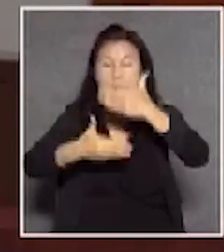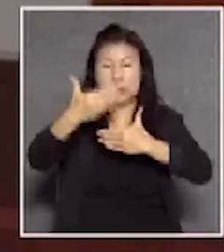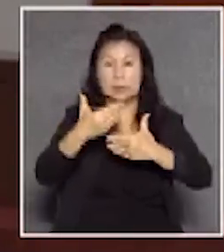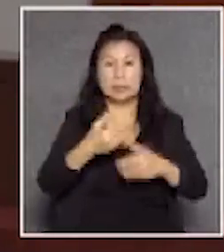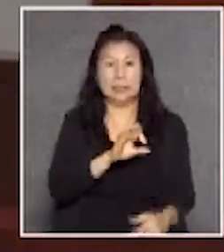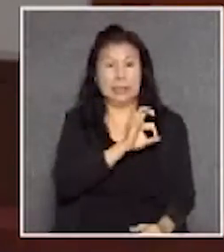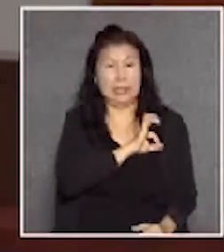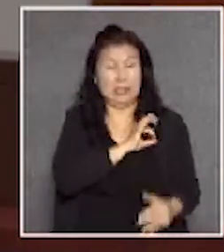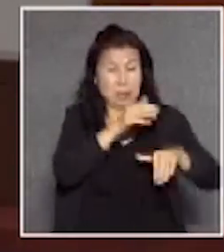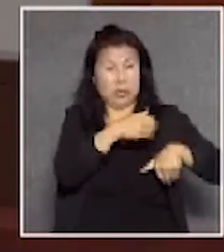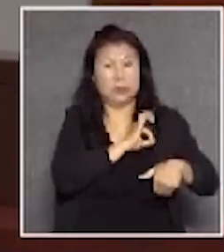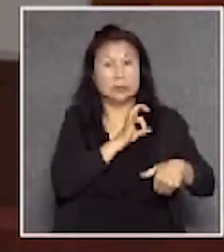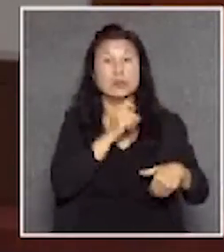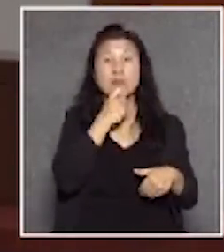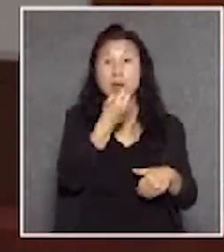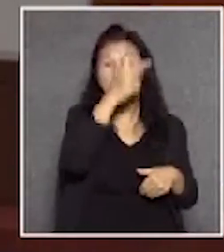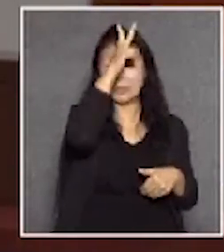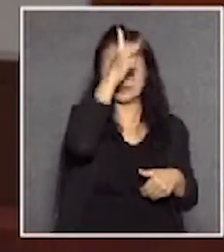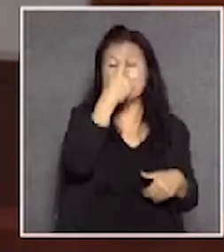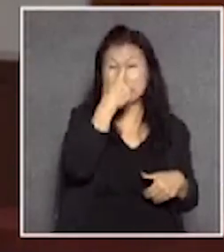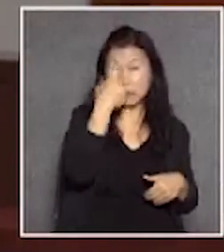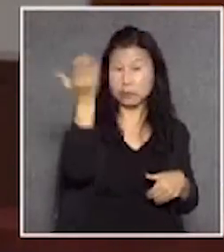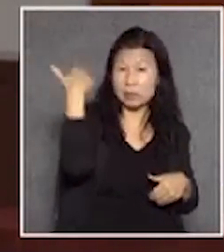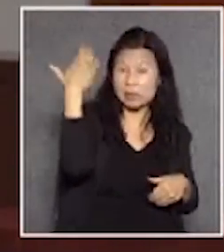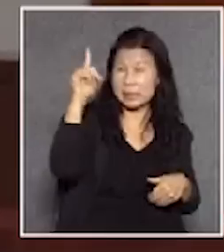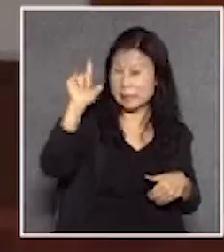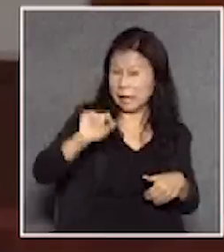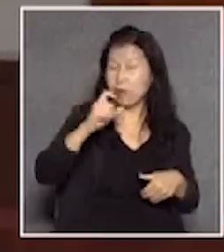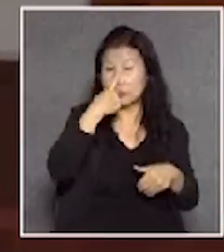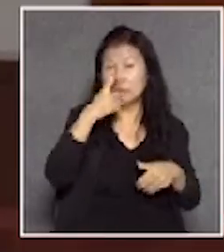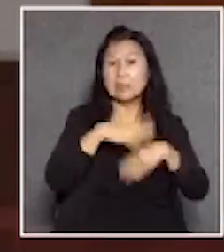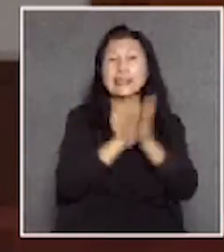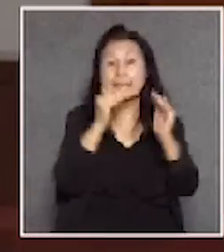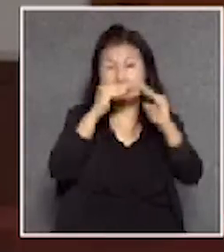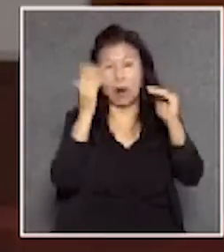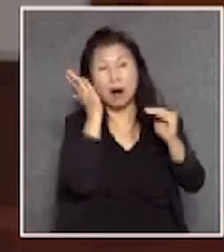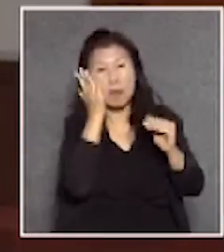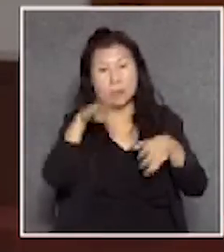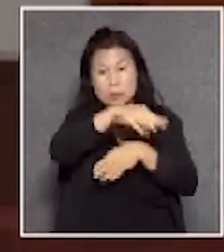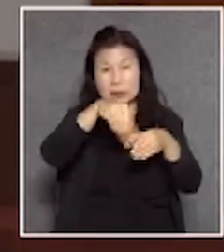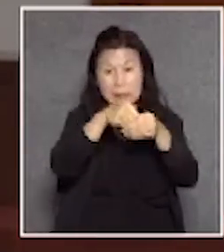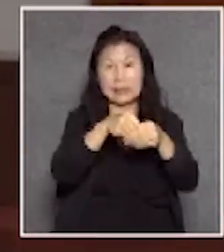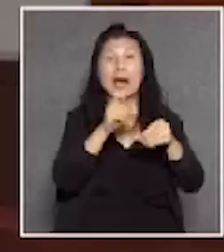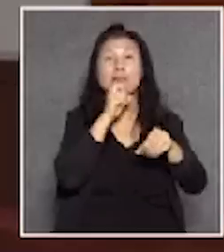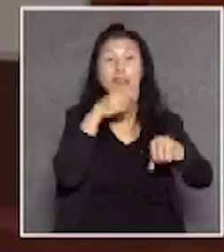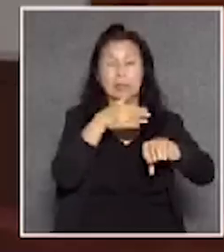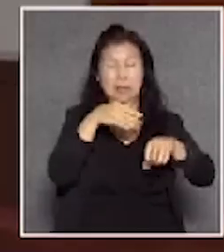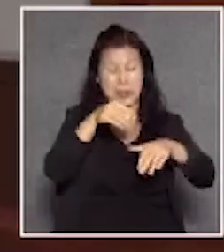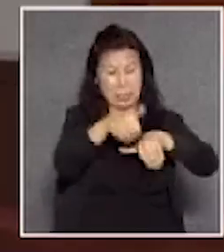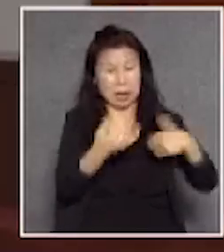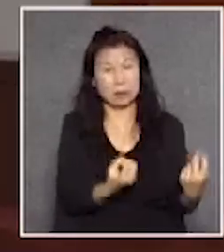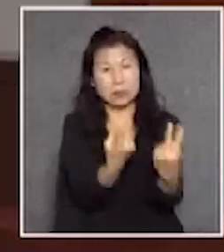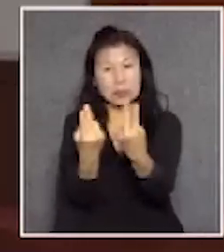振有詞，就說港英政府曾經承諾不會將有人居住的地方納入郊野公園的範圍，